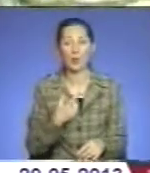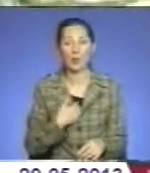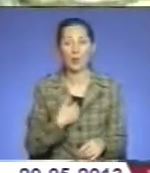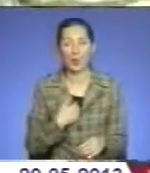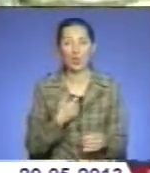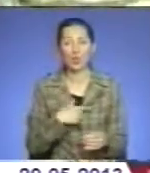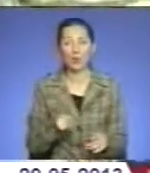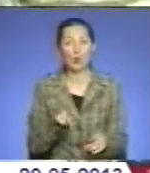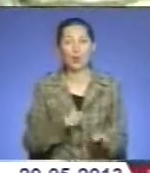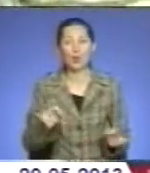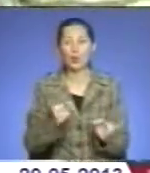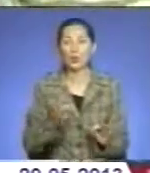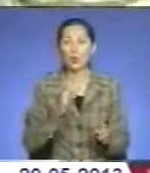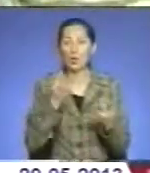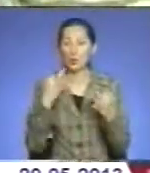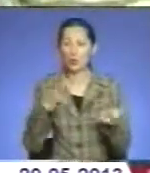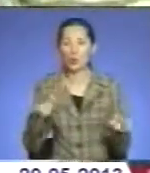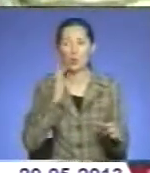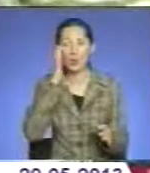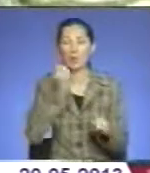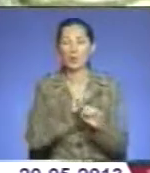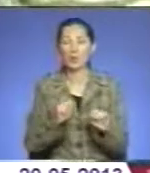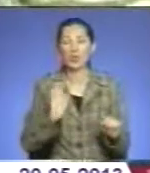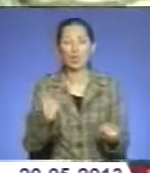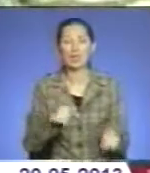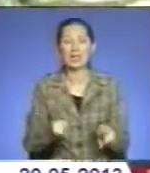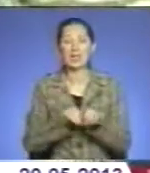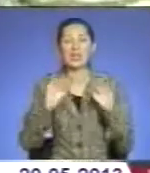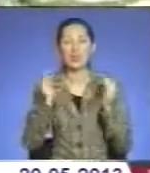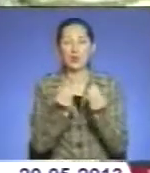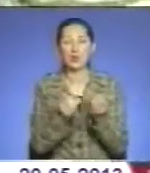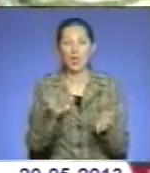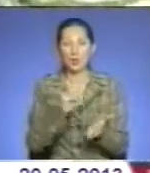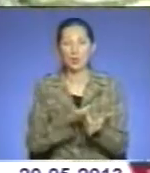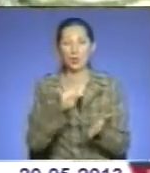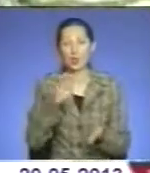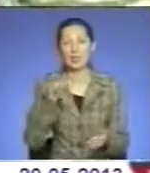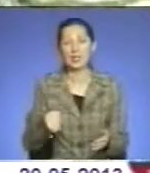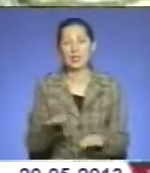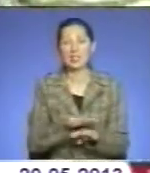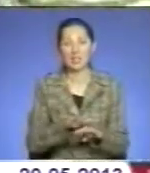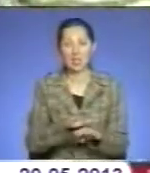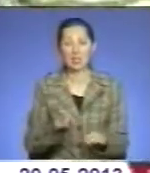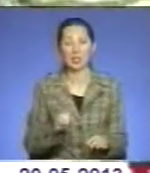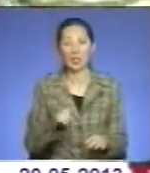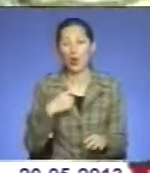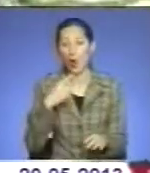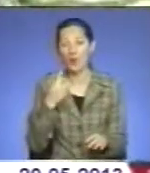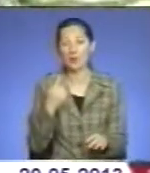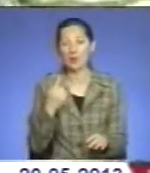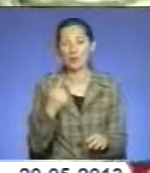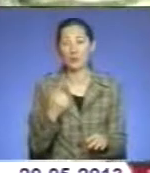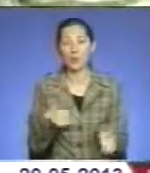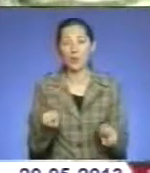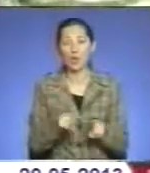дозволили, і мріяти не можна було би за такий стадіон, місто, 4 тисячі населення, про що ви говорите. І про